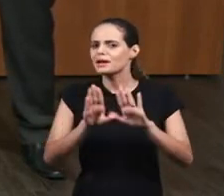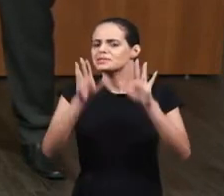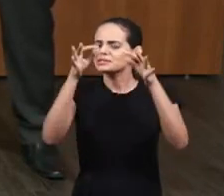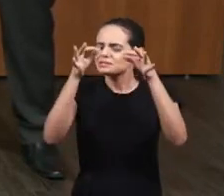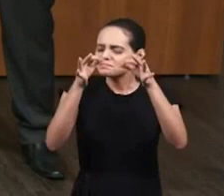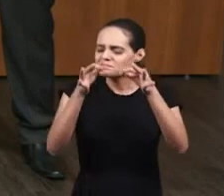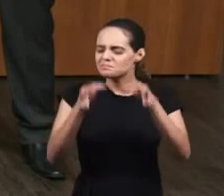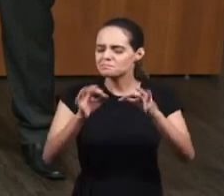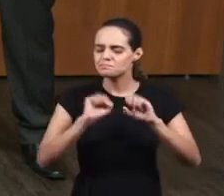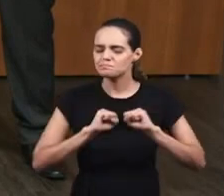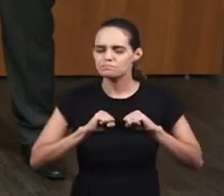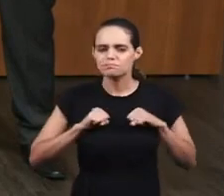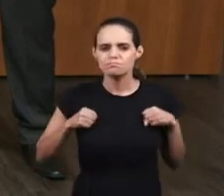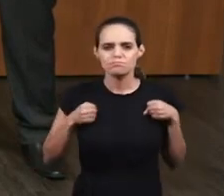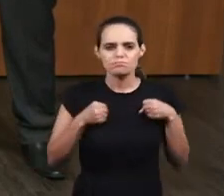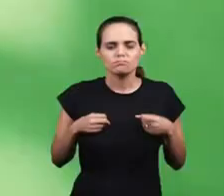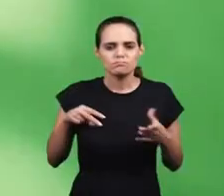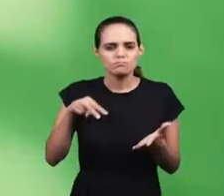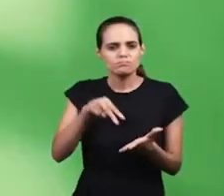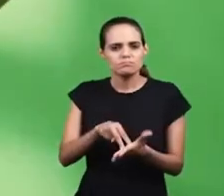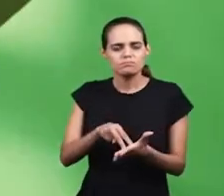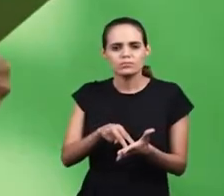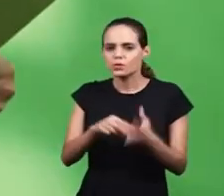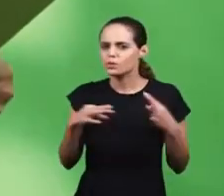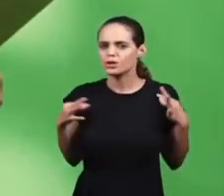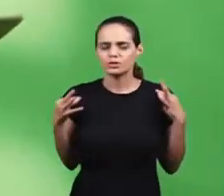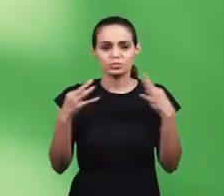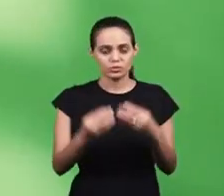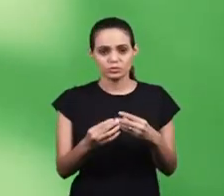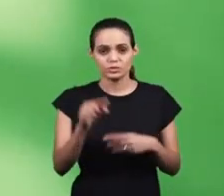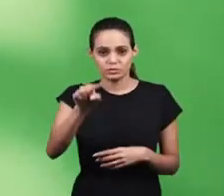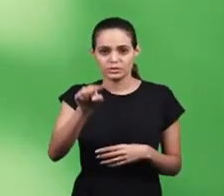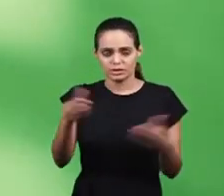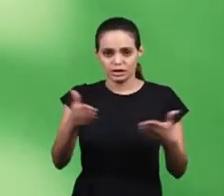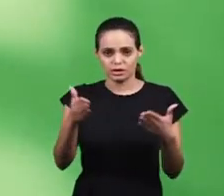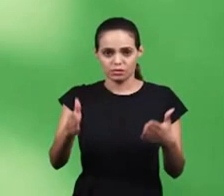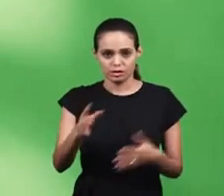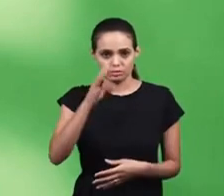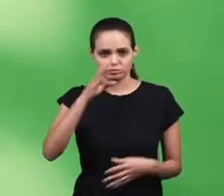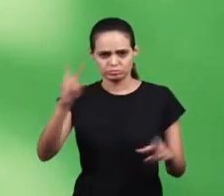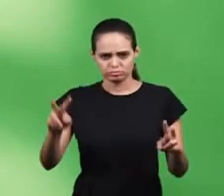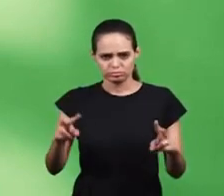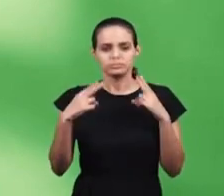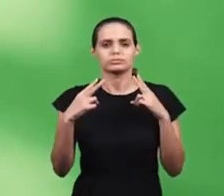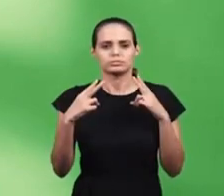Reichtum ist die Offenbarung des Wortes. Die Psalmen, die hier oberflächlich